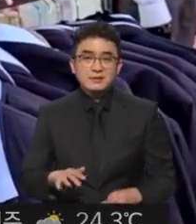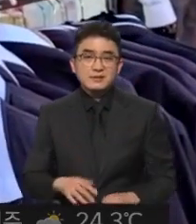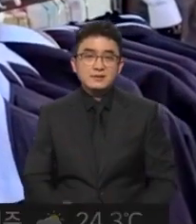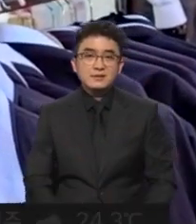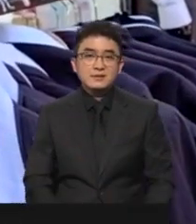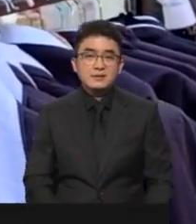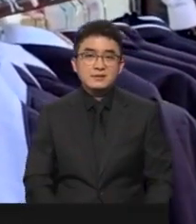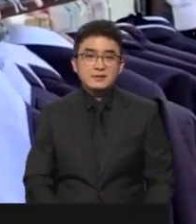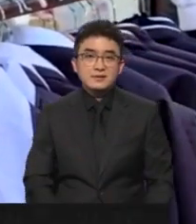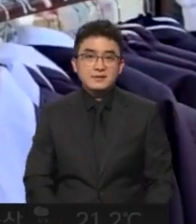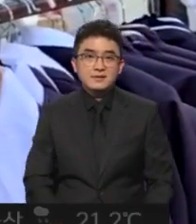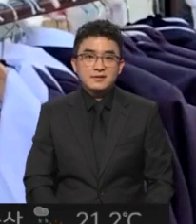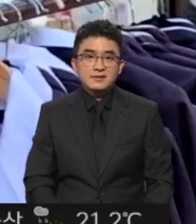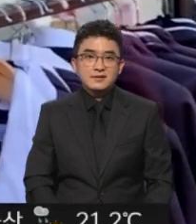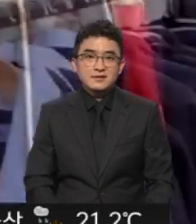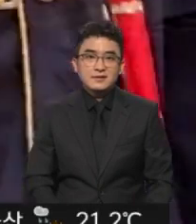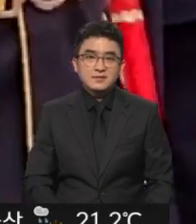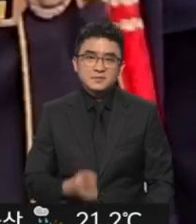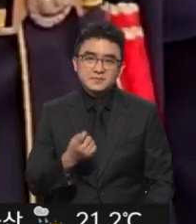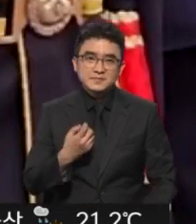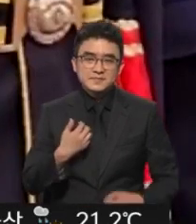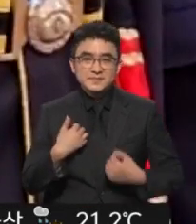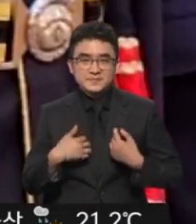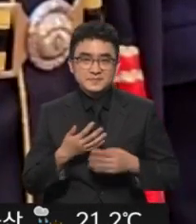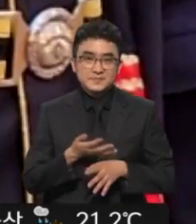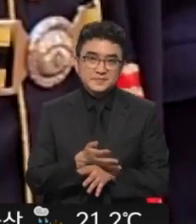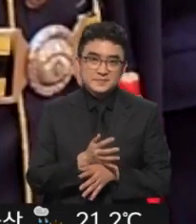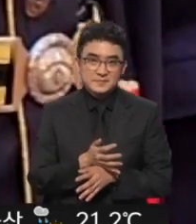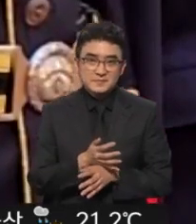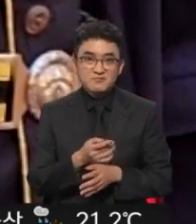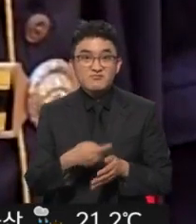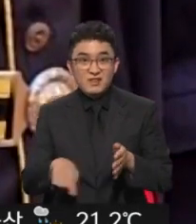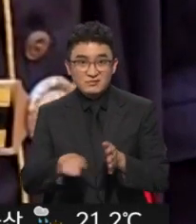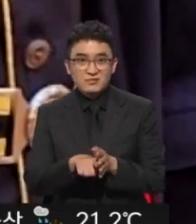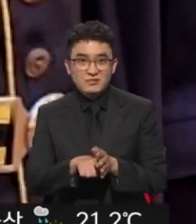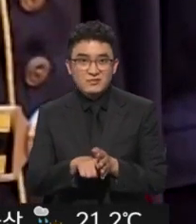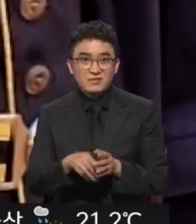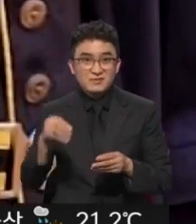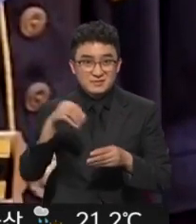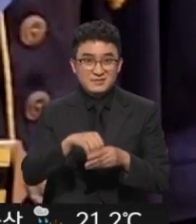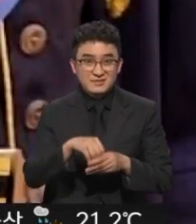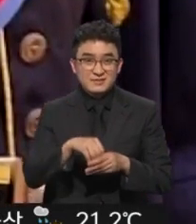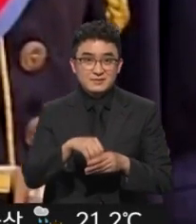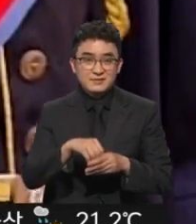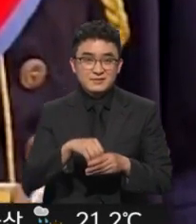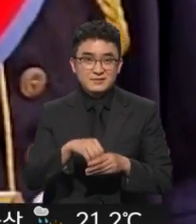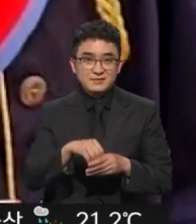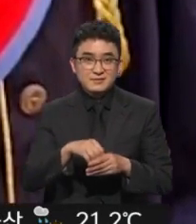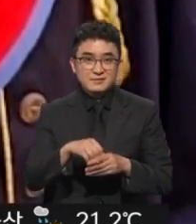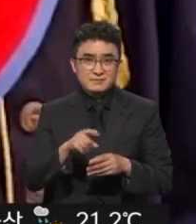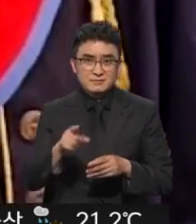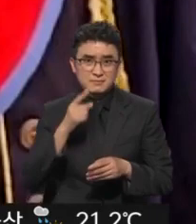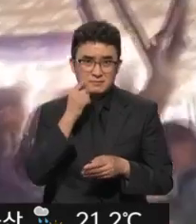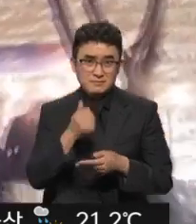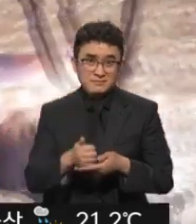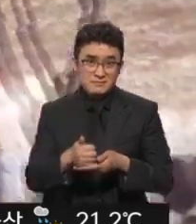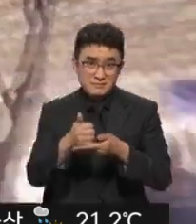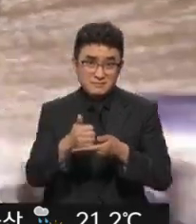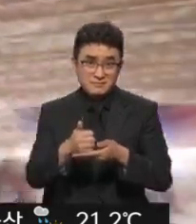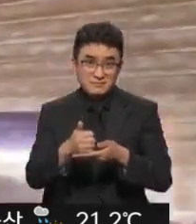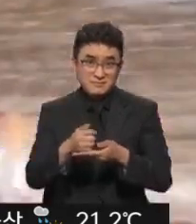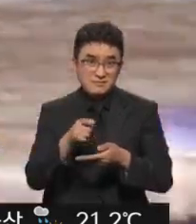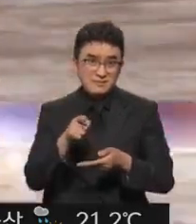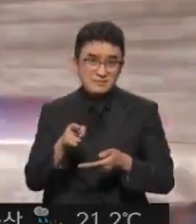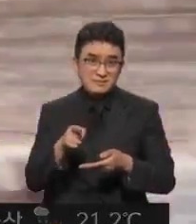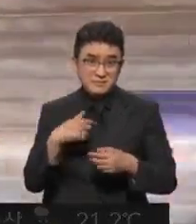재미 요소를 조금 이렇게 부각시키다 보니 그랬다 친일이 재미냐라는 이렇게까지 이제 논쟁이 가면서